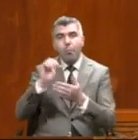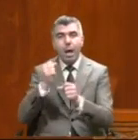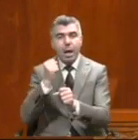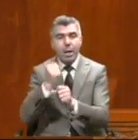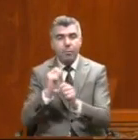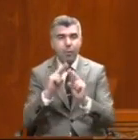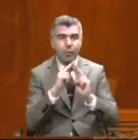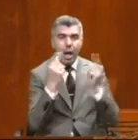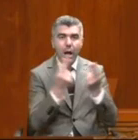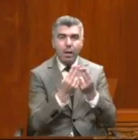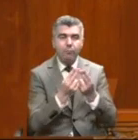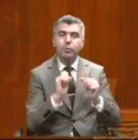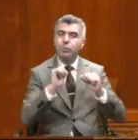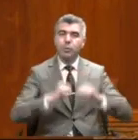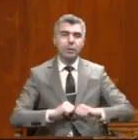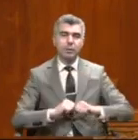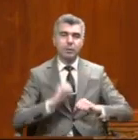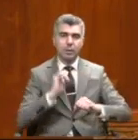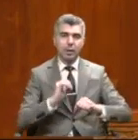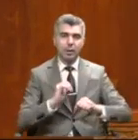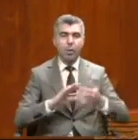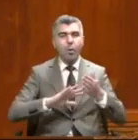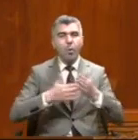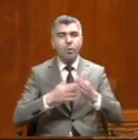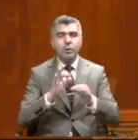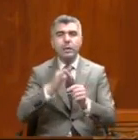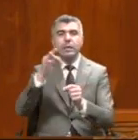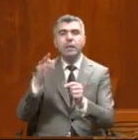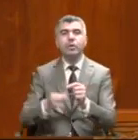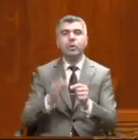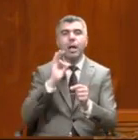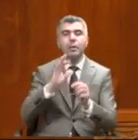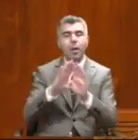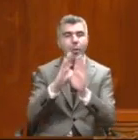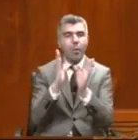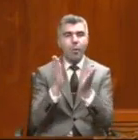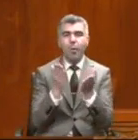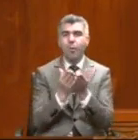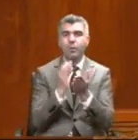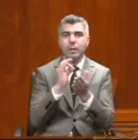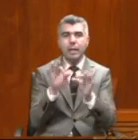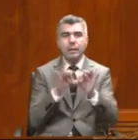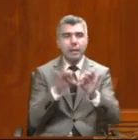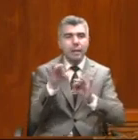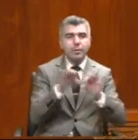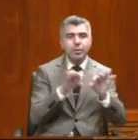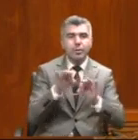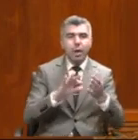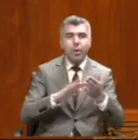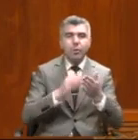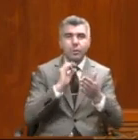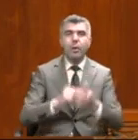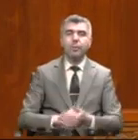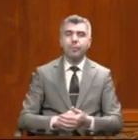وان هاد المنظومه نتيجه رؤيه شموليه واستراتيجيات متكامله